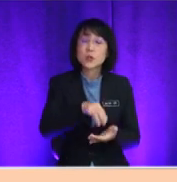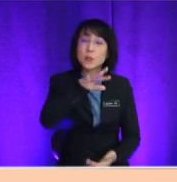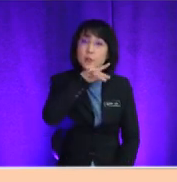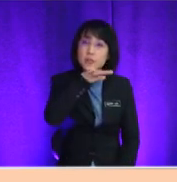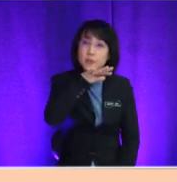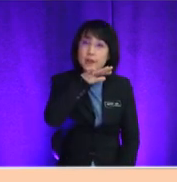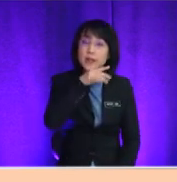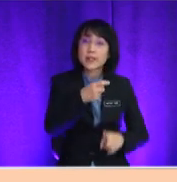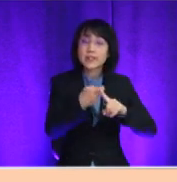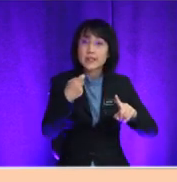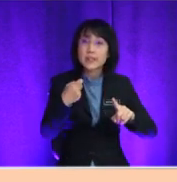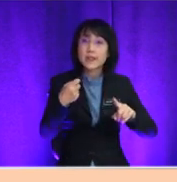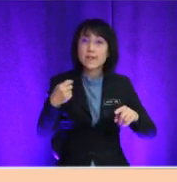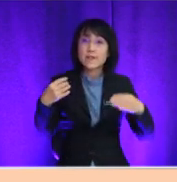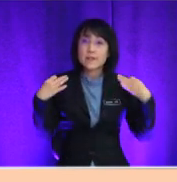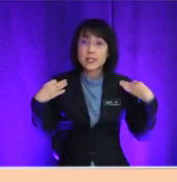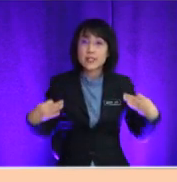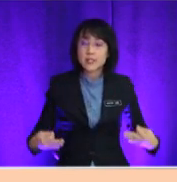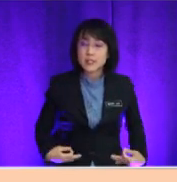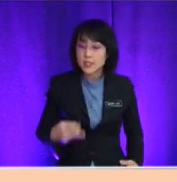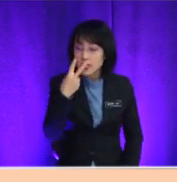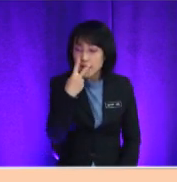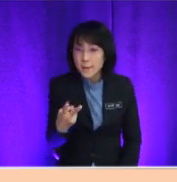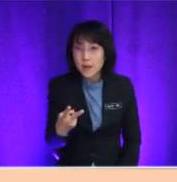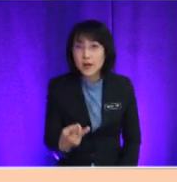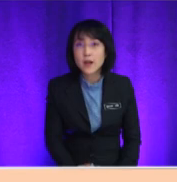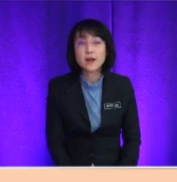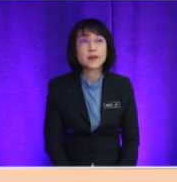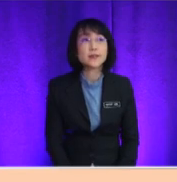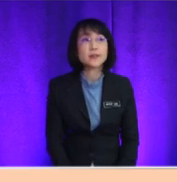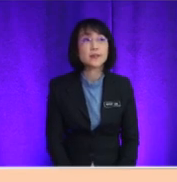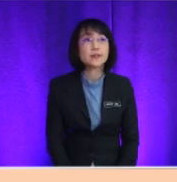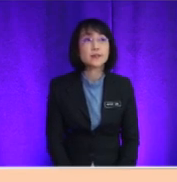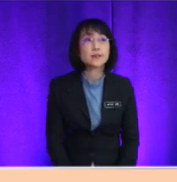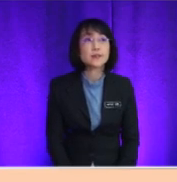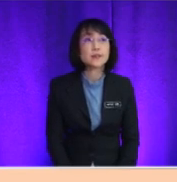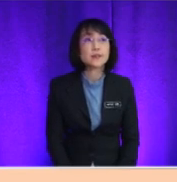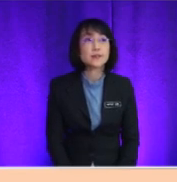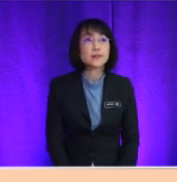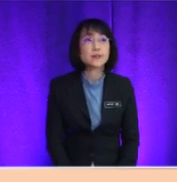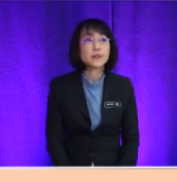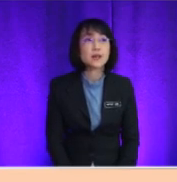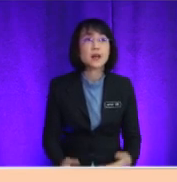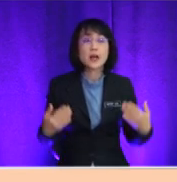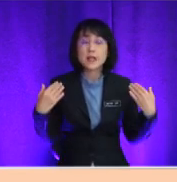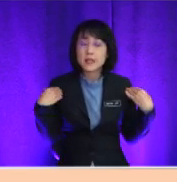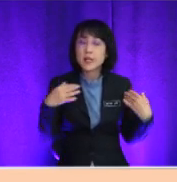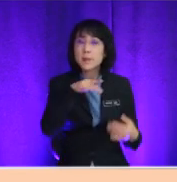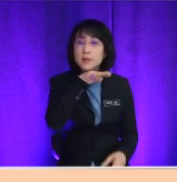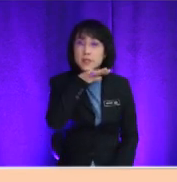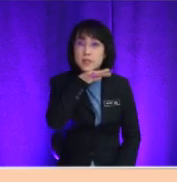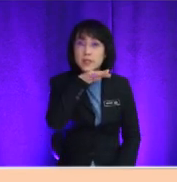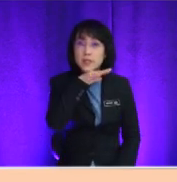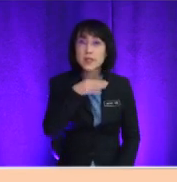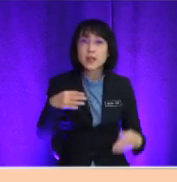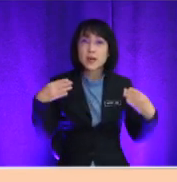fisika kita nampak Oke kemudian ada juga pencemaran yang berlaku dari segi biological yang kita